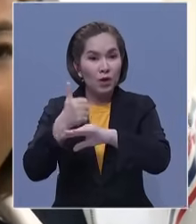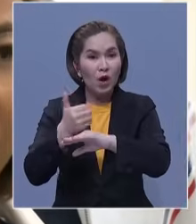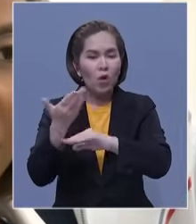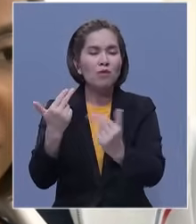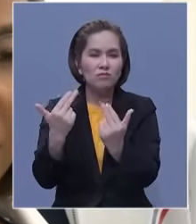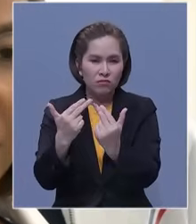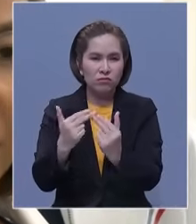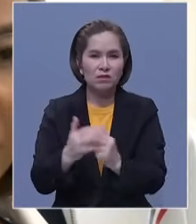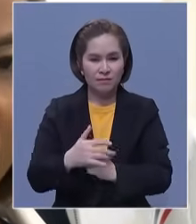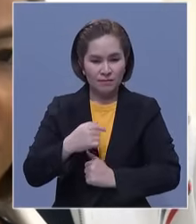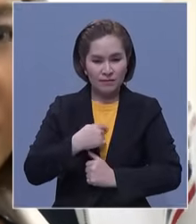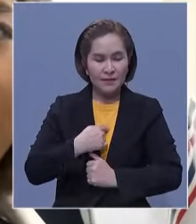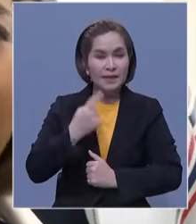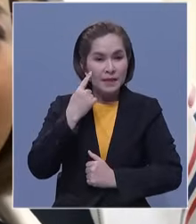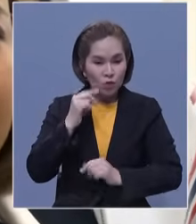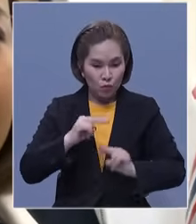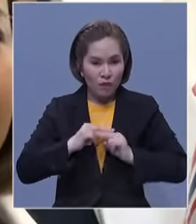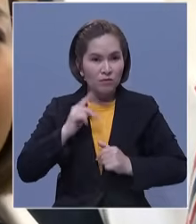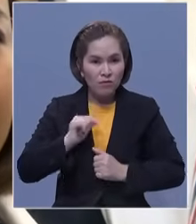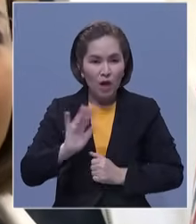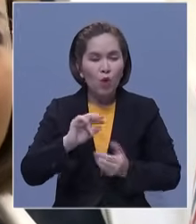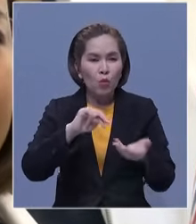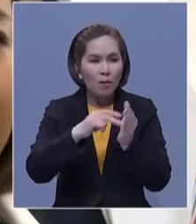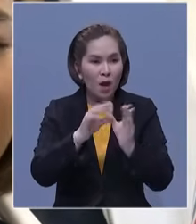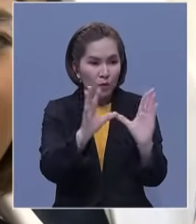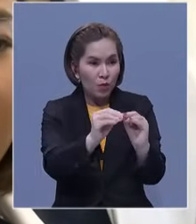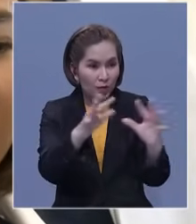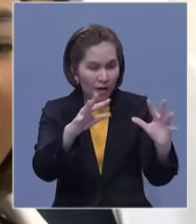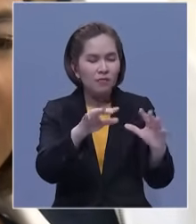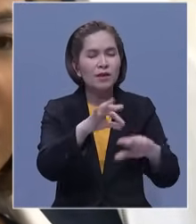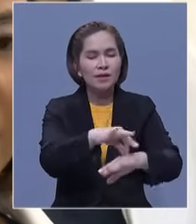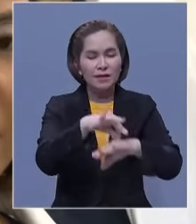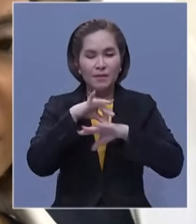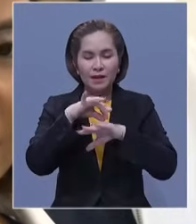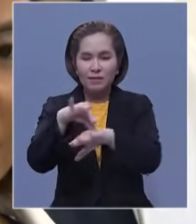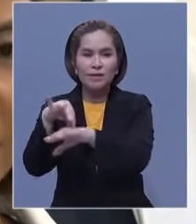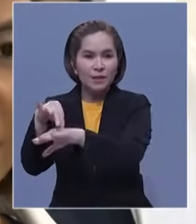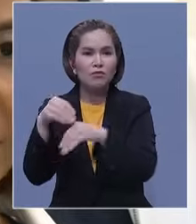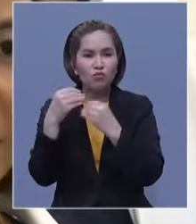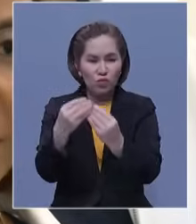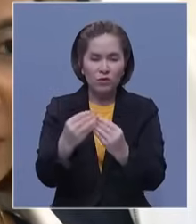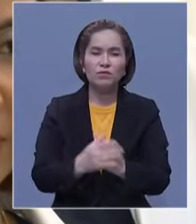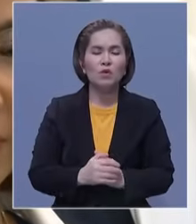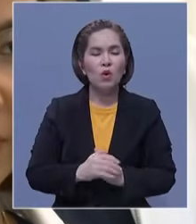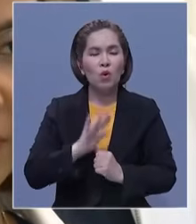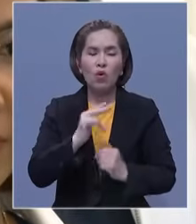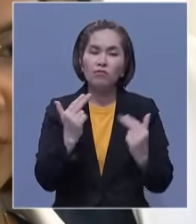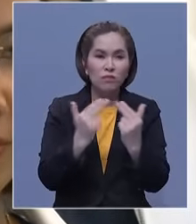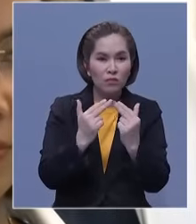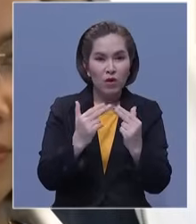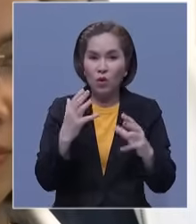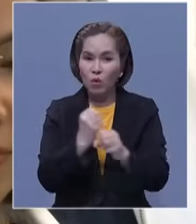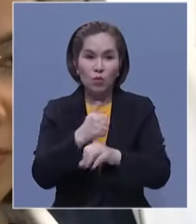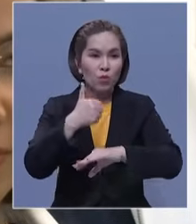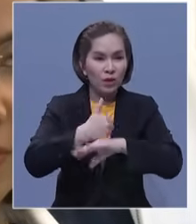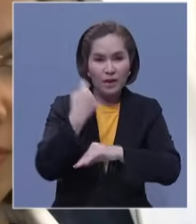เราไม่ได้ตั้งตัวเราเองเรารับเลือกมาจากที่ประชุมใหญ่ของพรรครวมไทยสร้างชาติเพราะฉะนั้นเรื่องหัวหน้าเลขาก